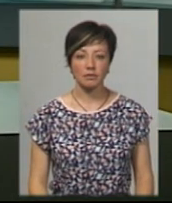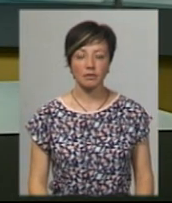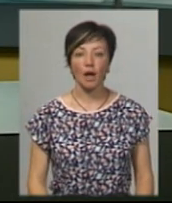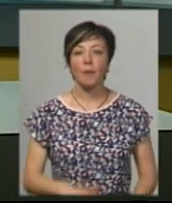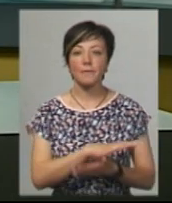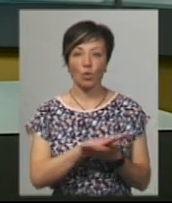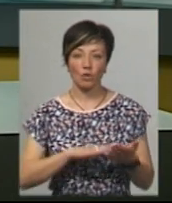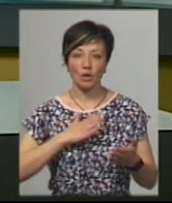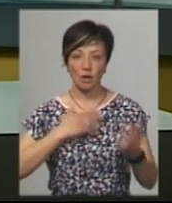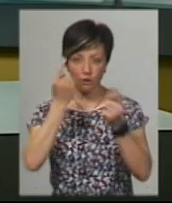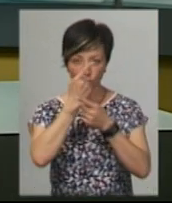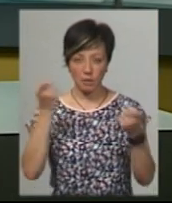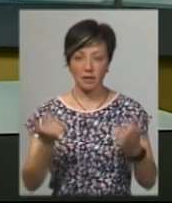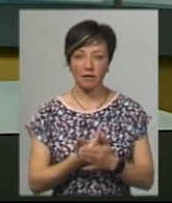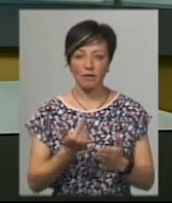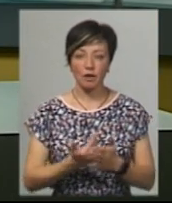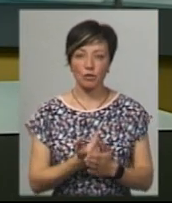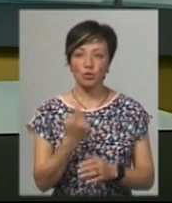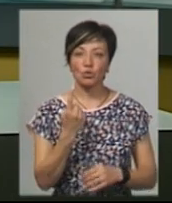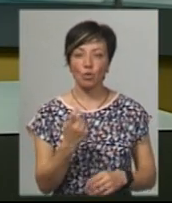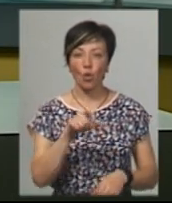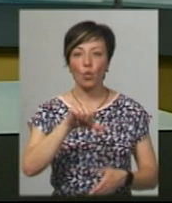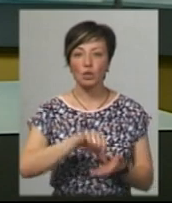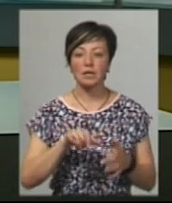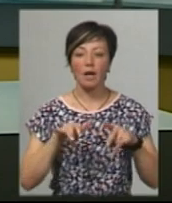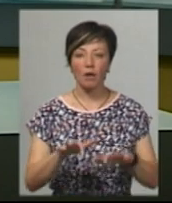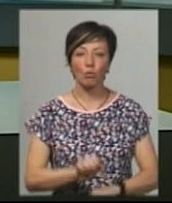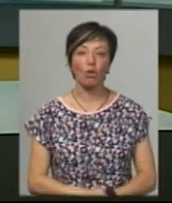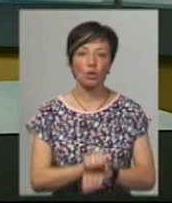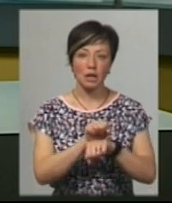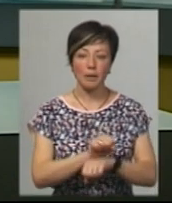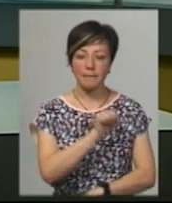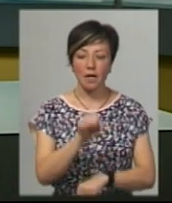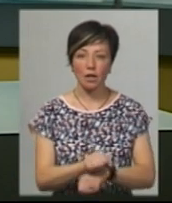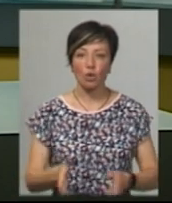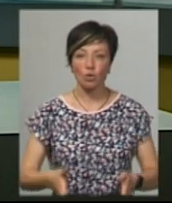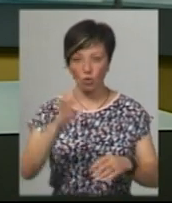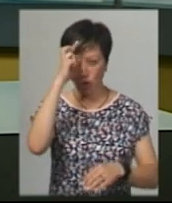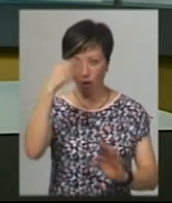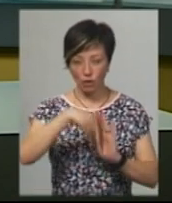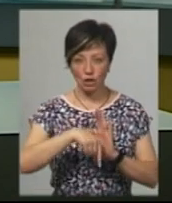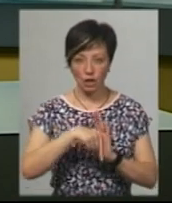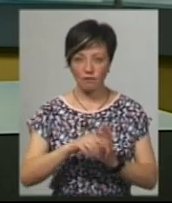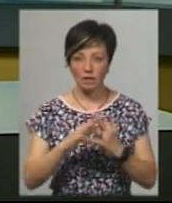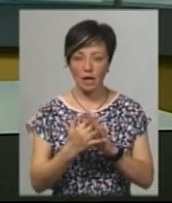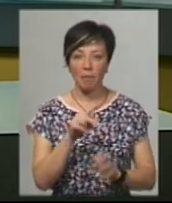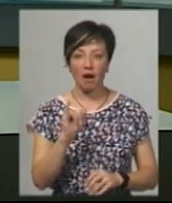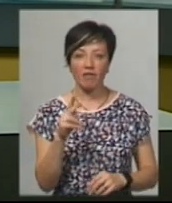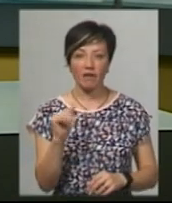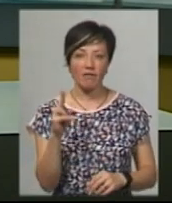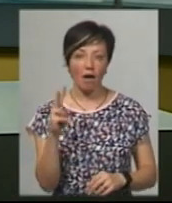Ми продовжуємо наш інформаційний випуск. 100 учасників акції протесту перекрили дорогу державного значення в селі